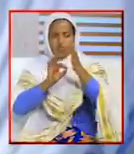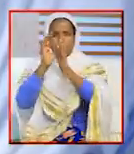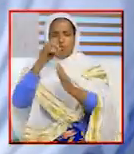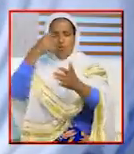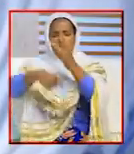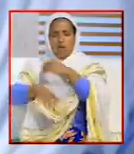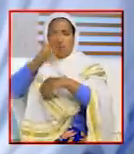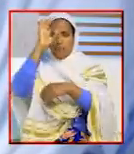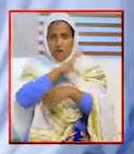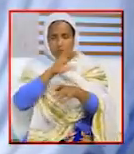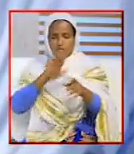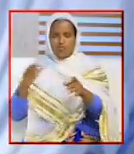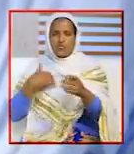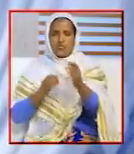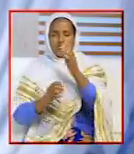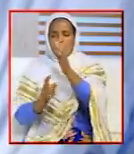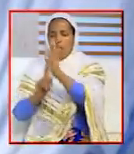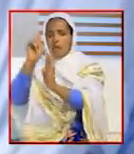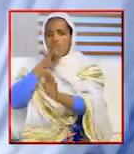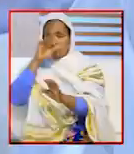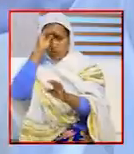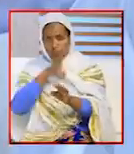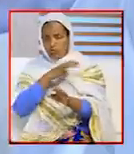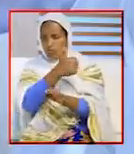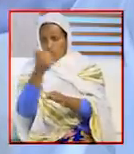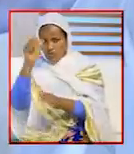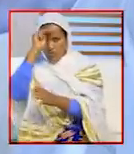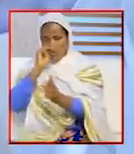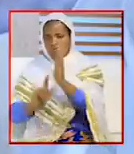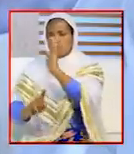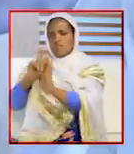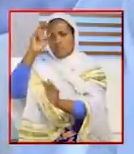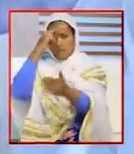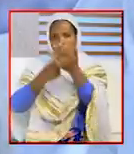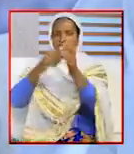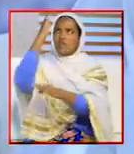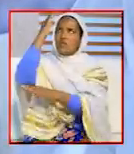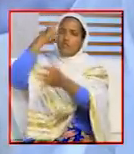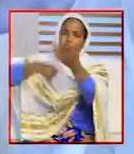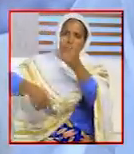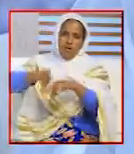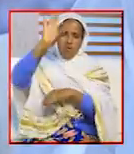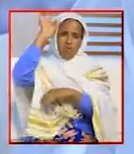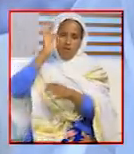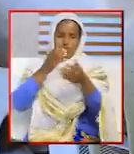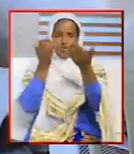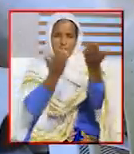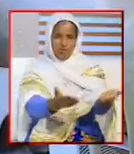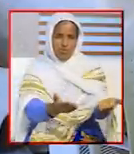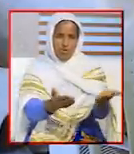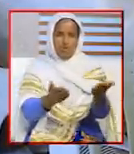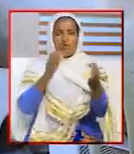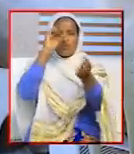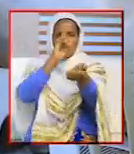ዋጋ እንደሚያገኙና ልጆች ያላፈሩ ሰዎችም ሌሎችን በጠበብ በማሳደጋቸው ከእግዚአብሔር ዋጋ እንደሚያገኙ